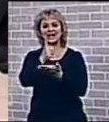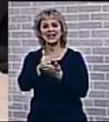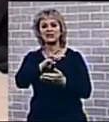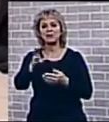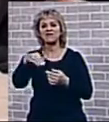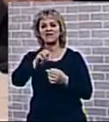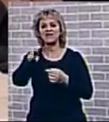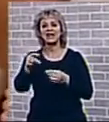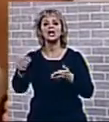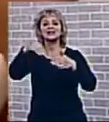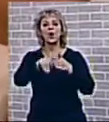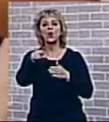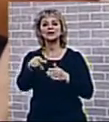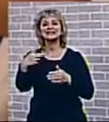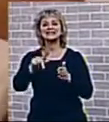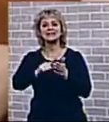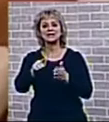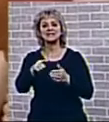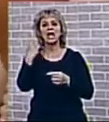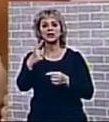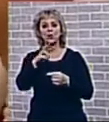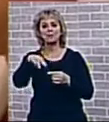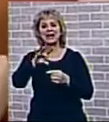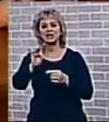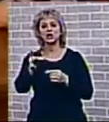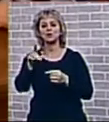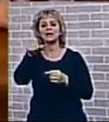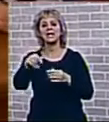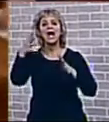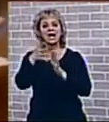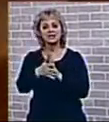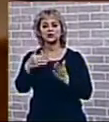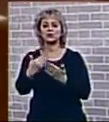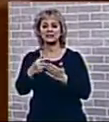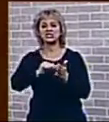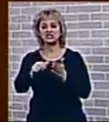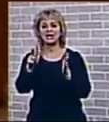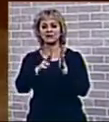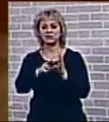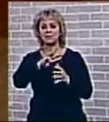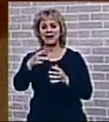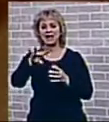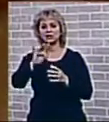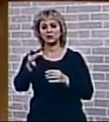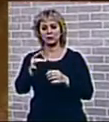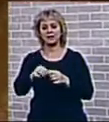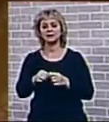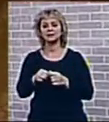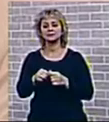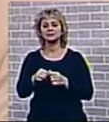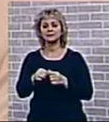Минфина. Доходы составили чуть более 71 миллиарда рублей, а расходы около 68 миллиардов.